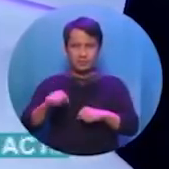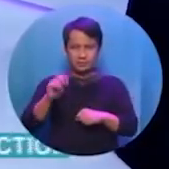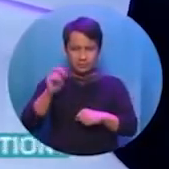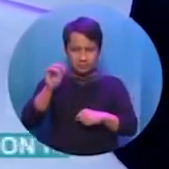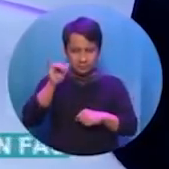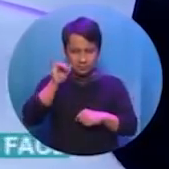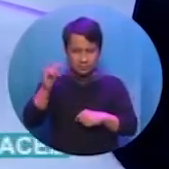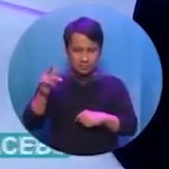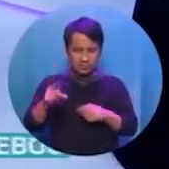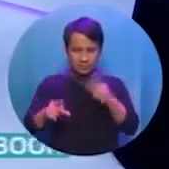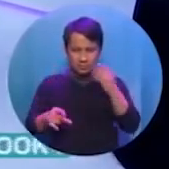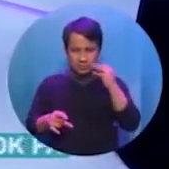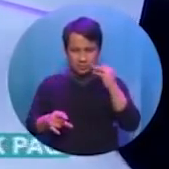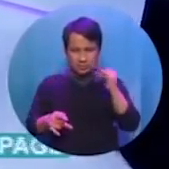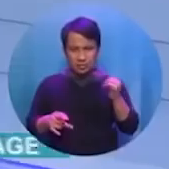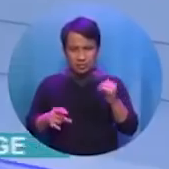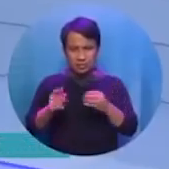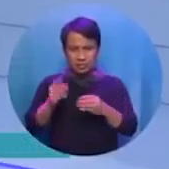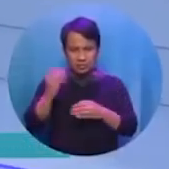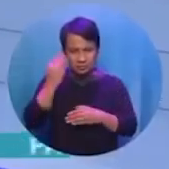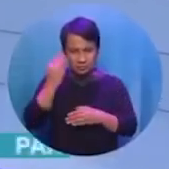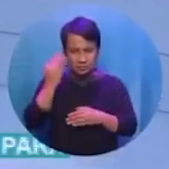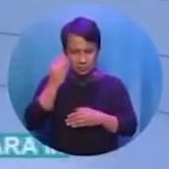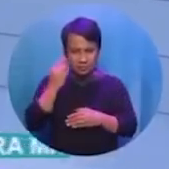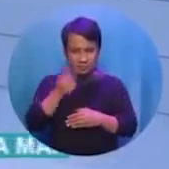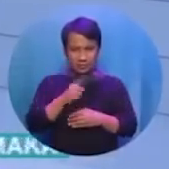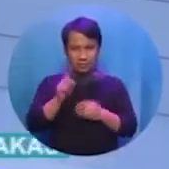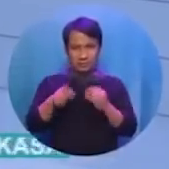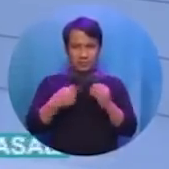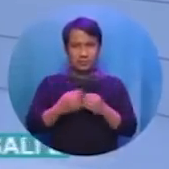at magpapanggap si Yumi. At anong panggap, Yumi?